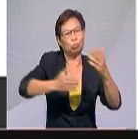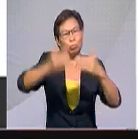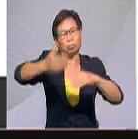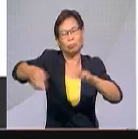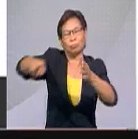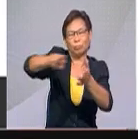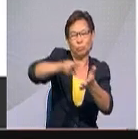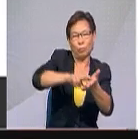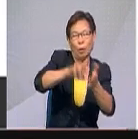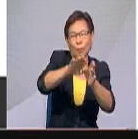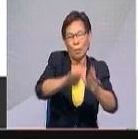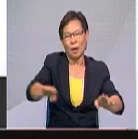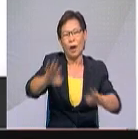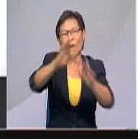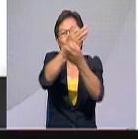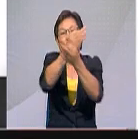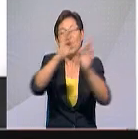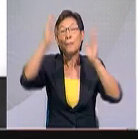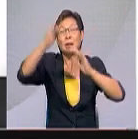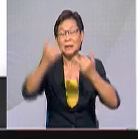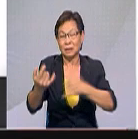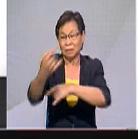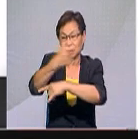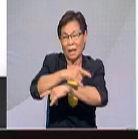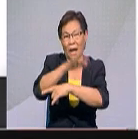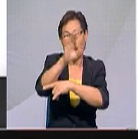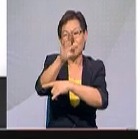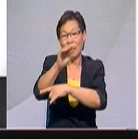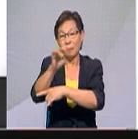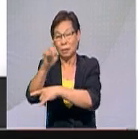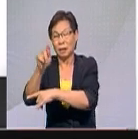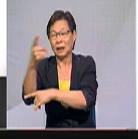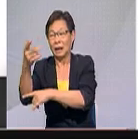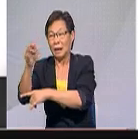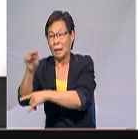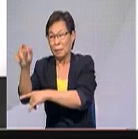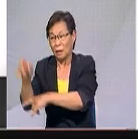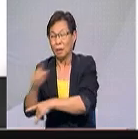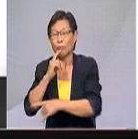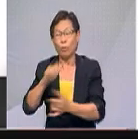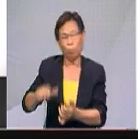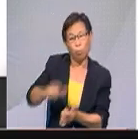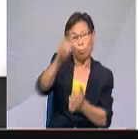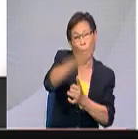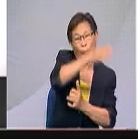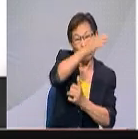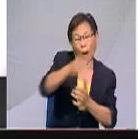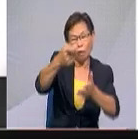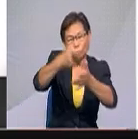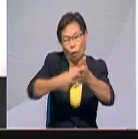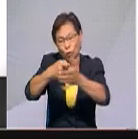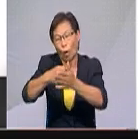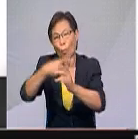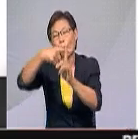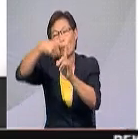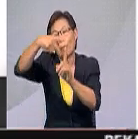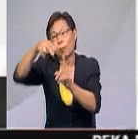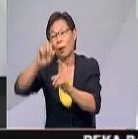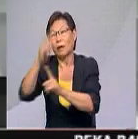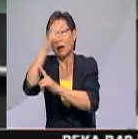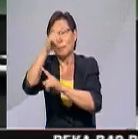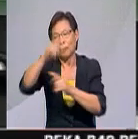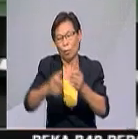Memetik laporan portal berita Free Malaysia Today FMT, Lim menyatakan bagi menghapuskan tol konsesi plus, kerajaan